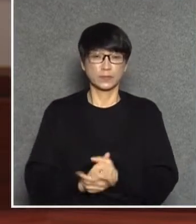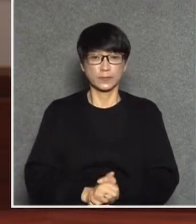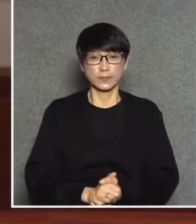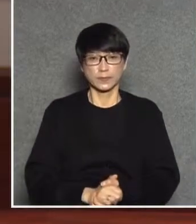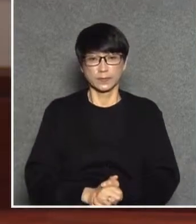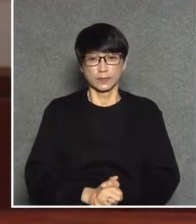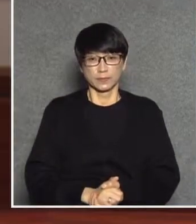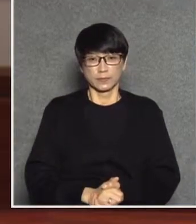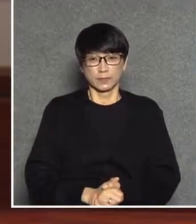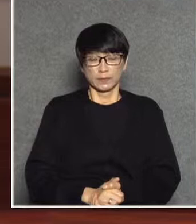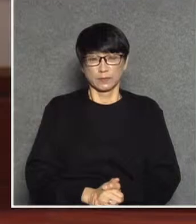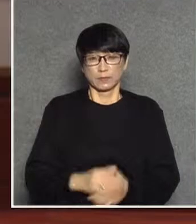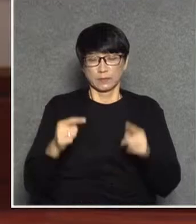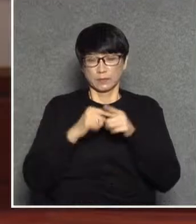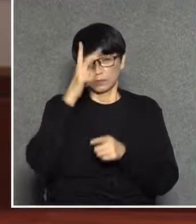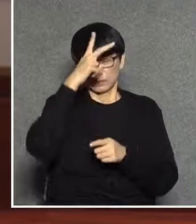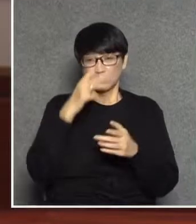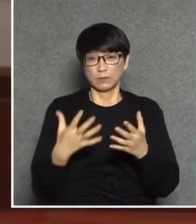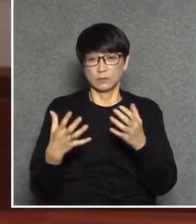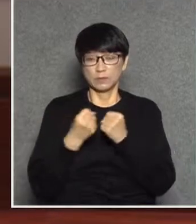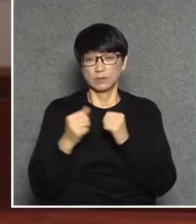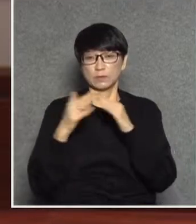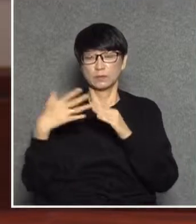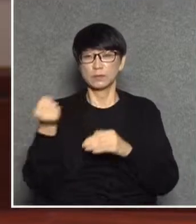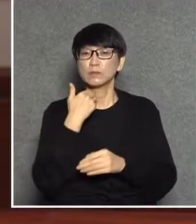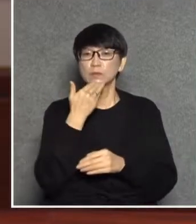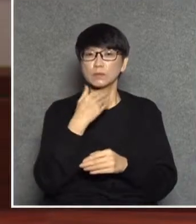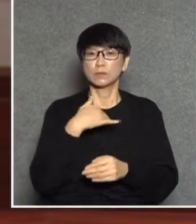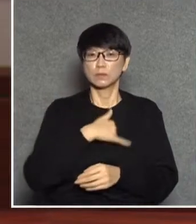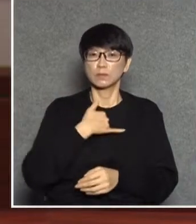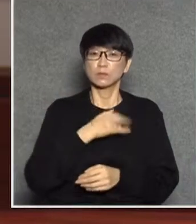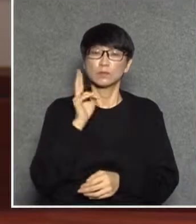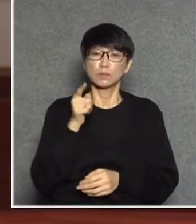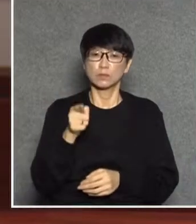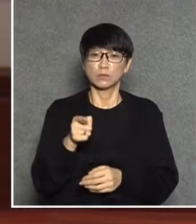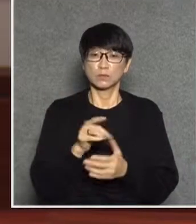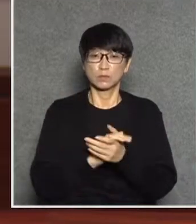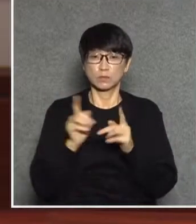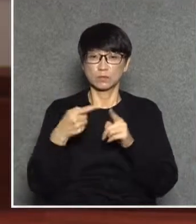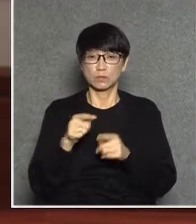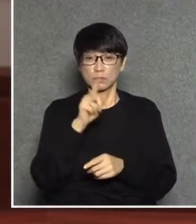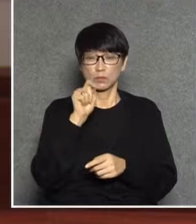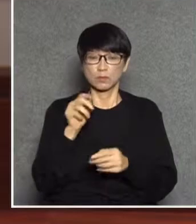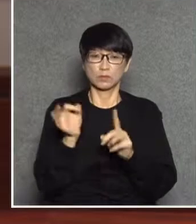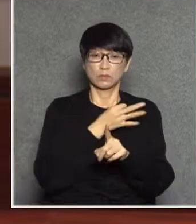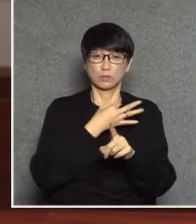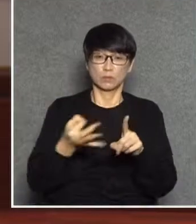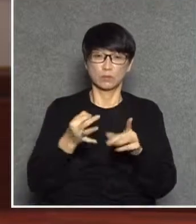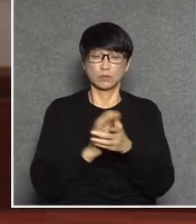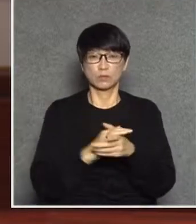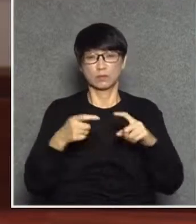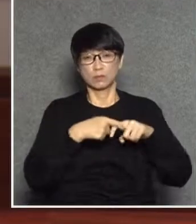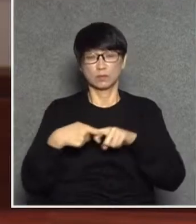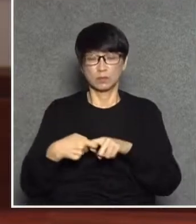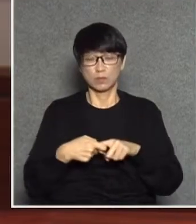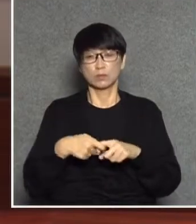局自己亦都承認，當收到業主投訴嘅時候咧，懷疑有人如果涉及另外一啲問題啦，譬如非法圍標嘅時候點樣